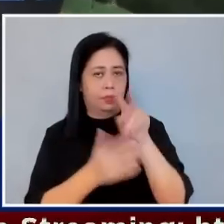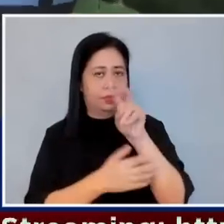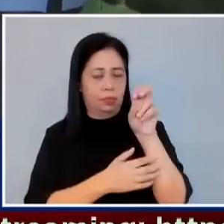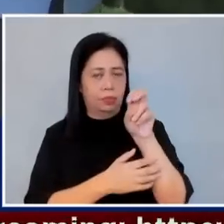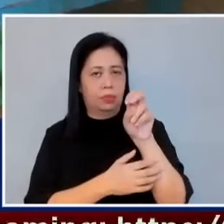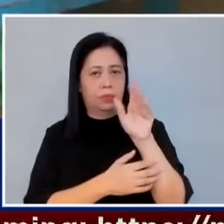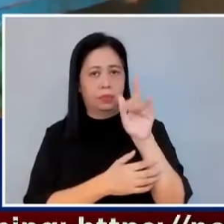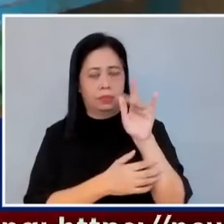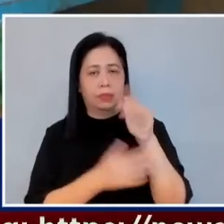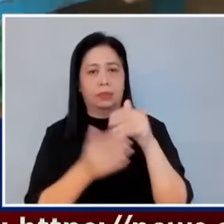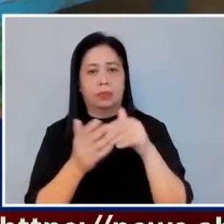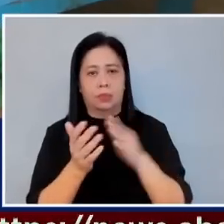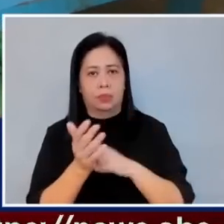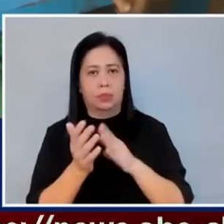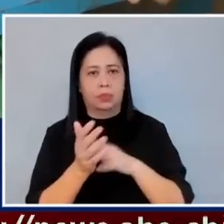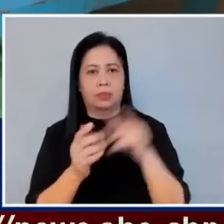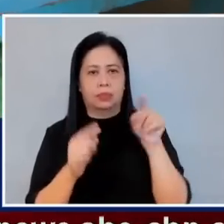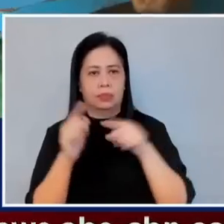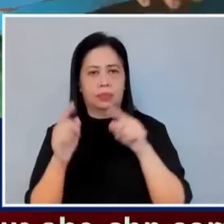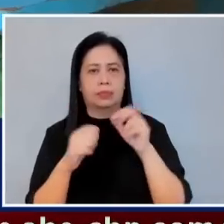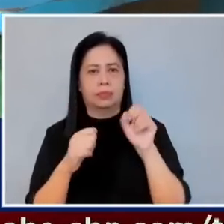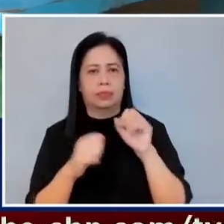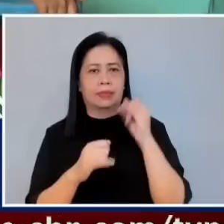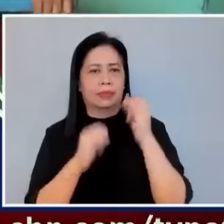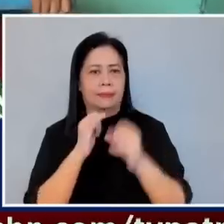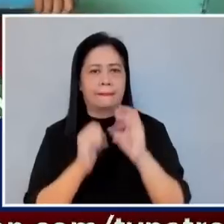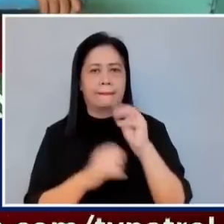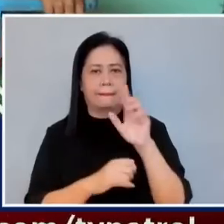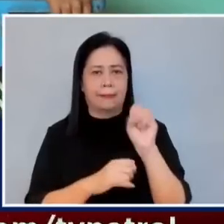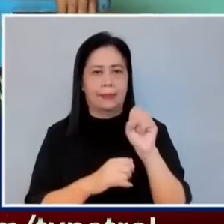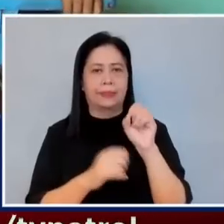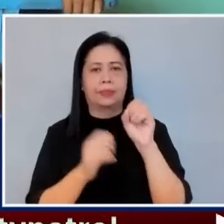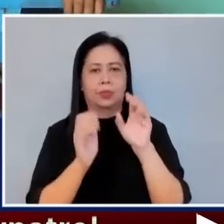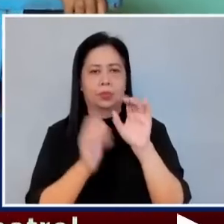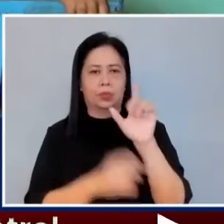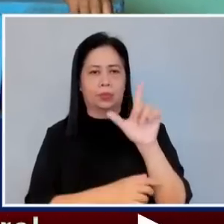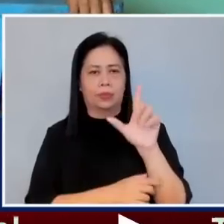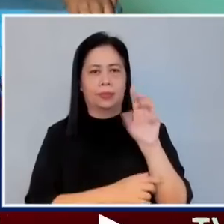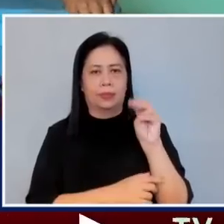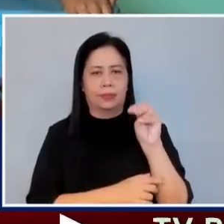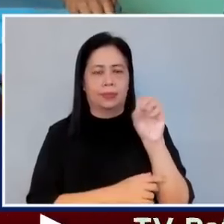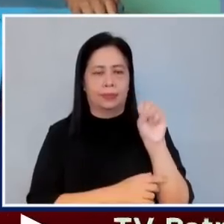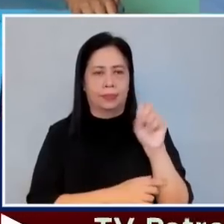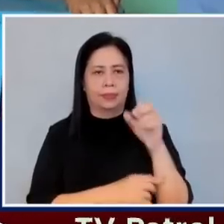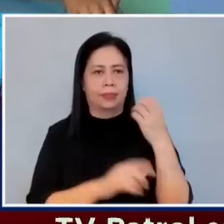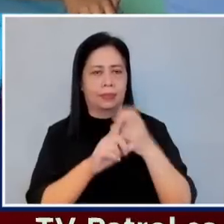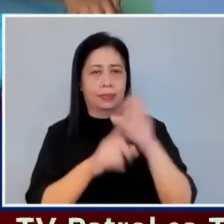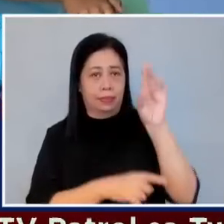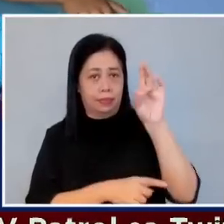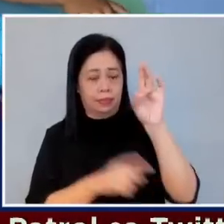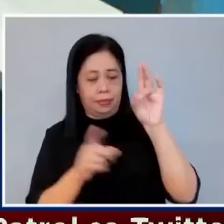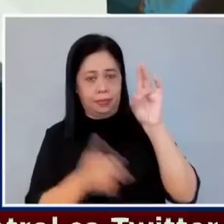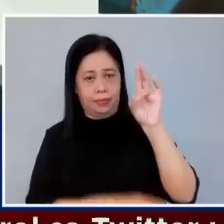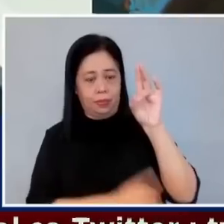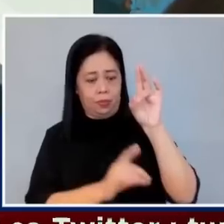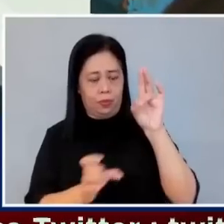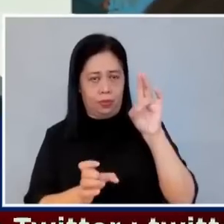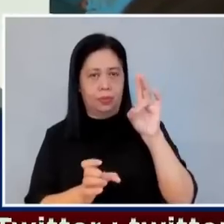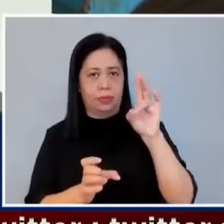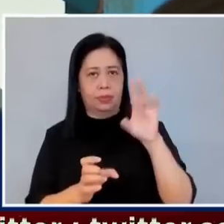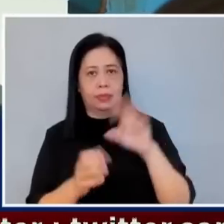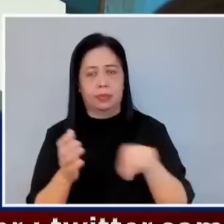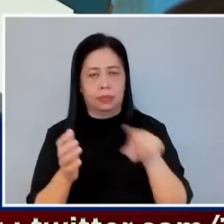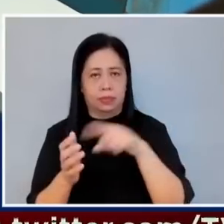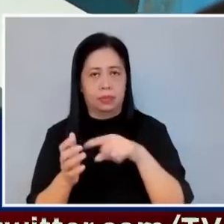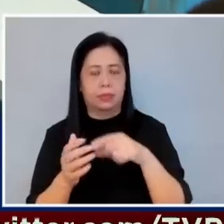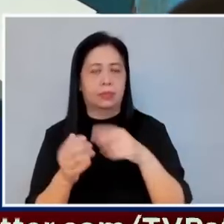9,225 schools ang tinuturing na last mile school o 17 sa bawat 100 paaralan. Ayon